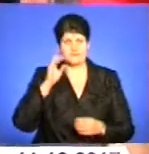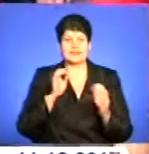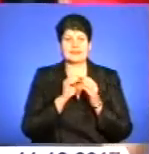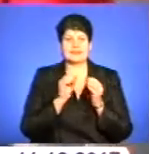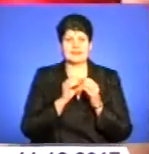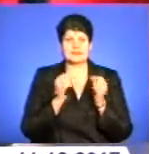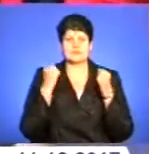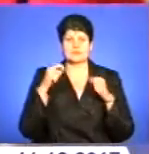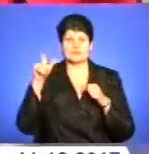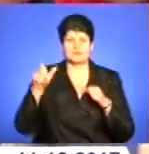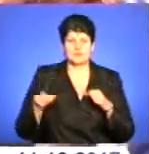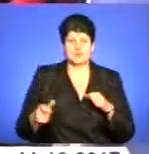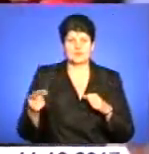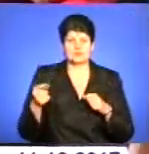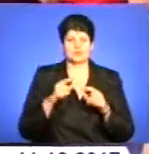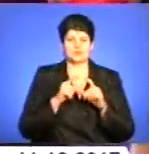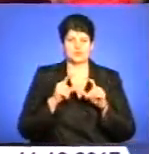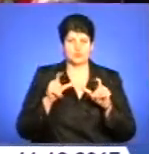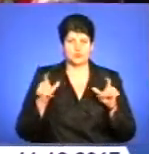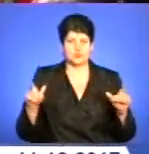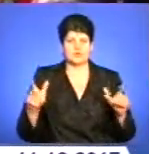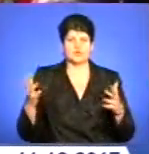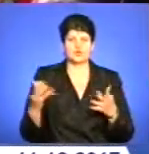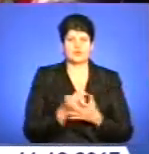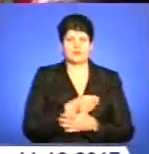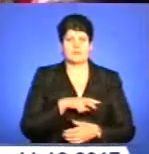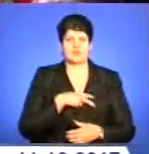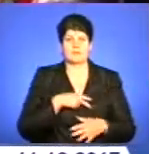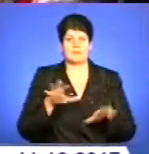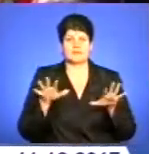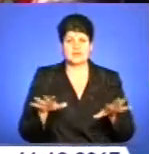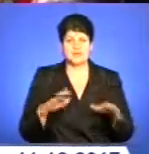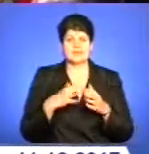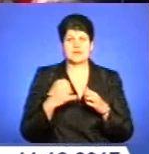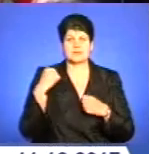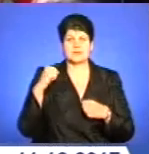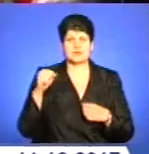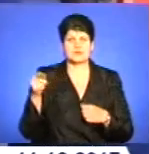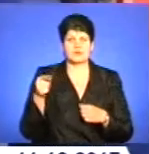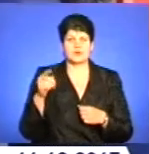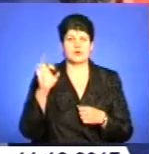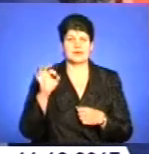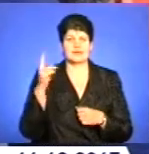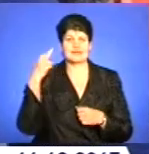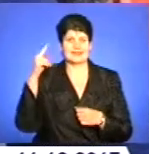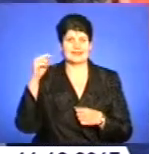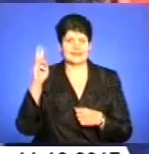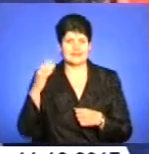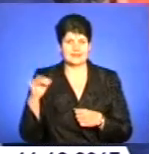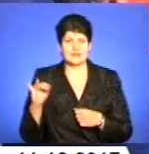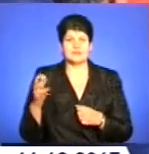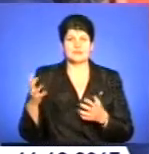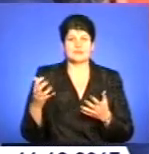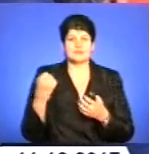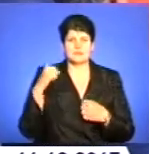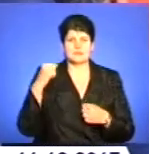вихованців Тернопільської спортивної школи з греко-римської боротьби здобули призові місця. Серед переможців – тернополянин Олег Дикий, який здолав